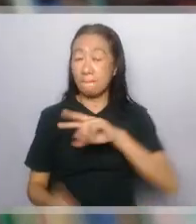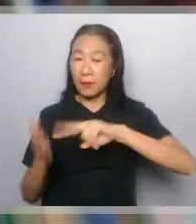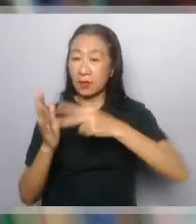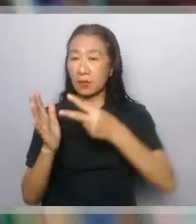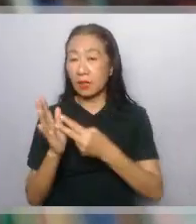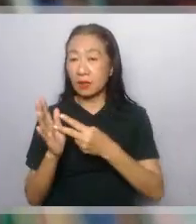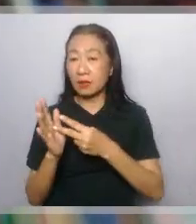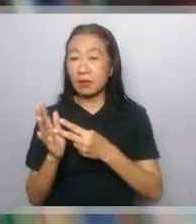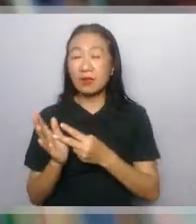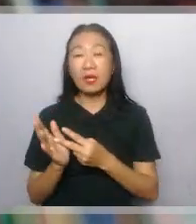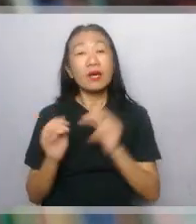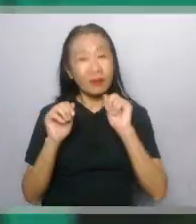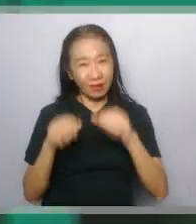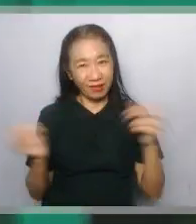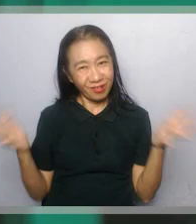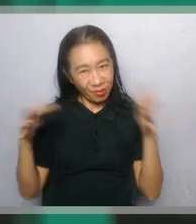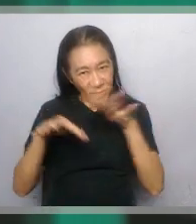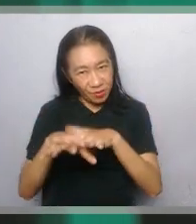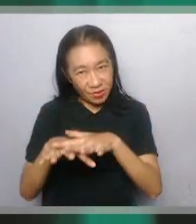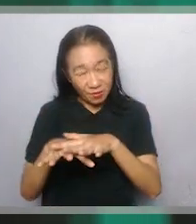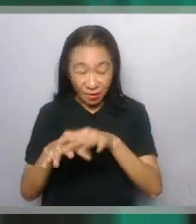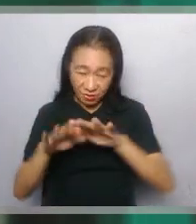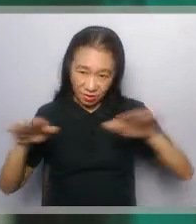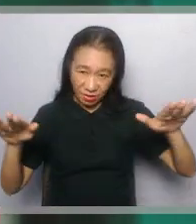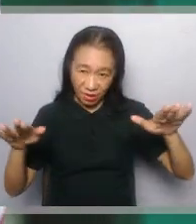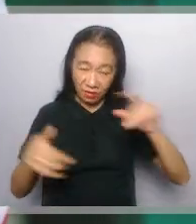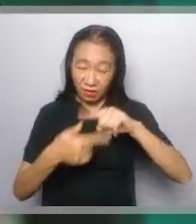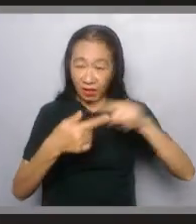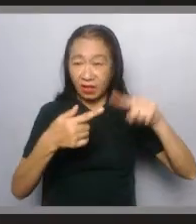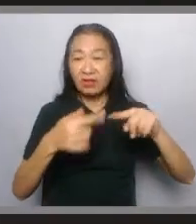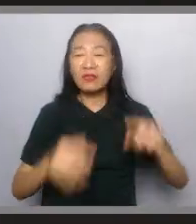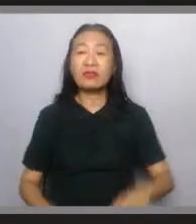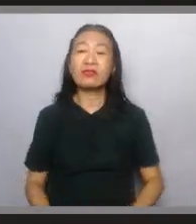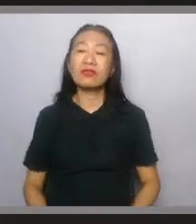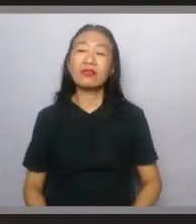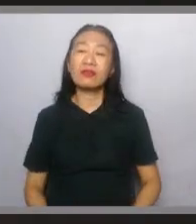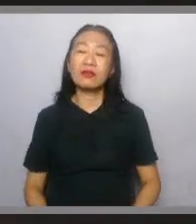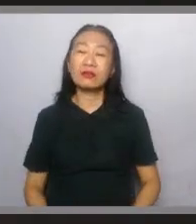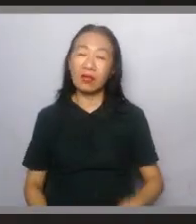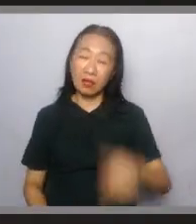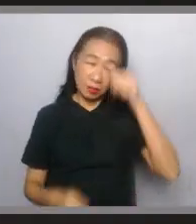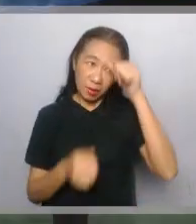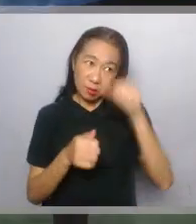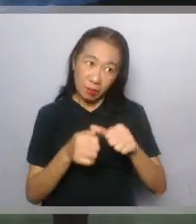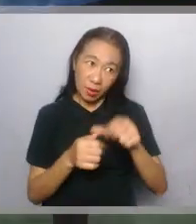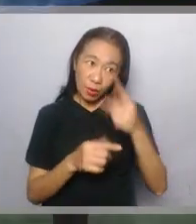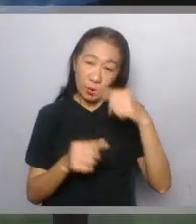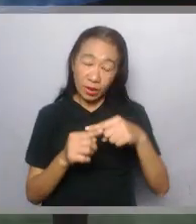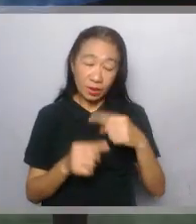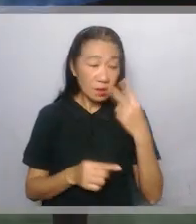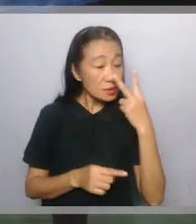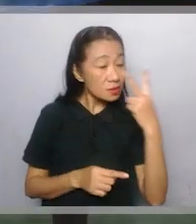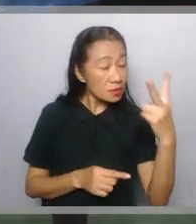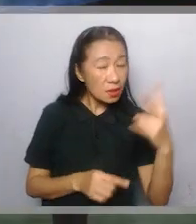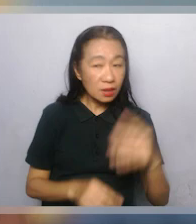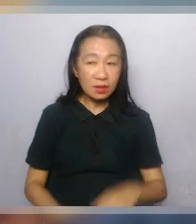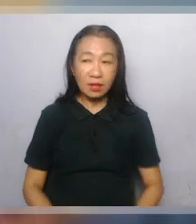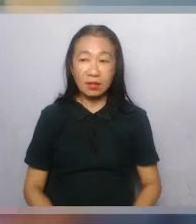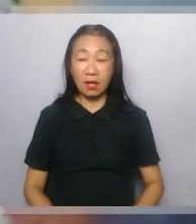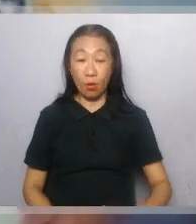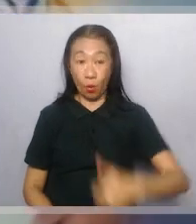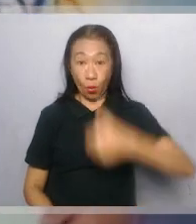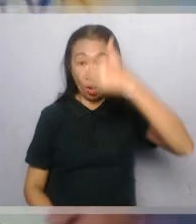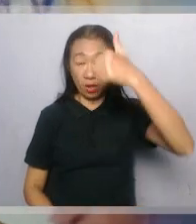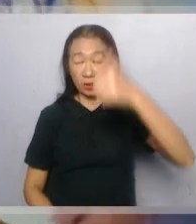personality. Ibig sabihin, nakikipaghalo-bilo na siya sa mga bata. And then, naalala ko nga nung nakita ko siya